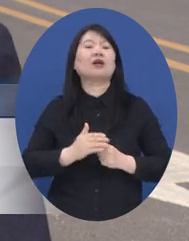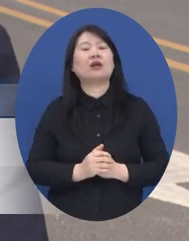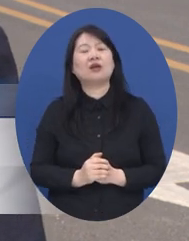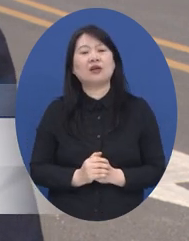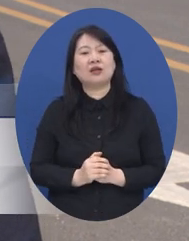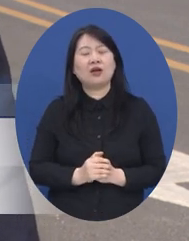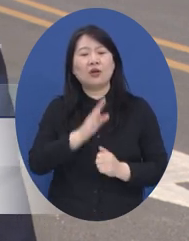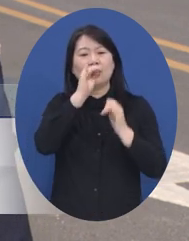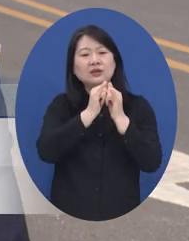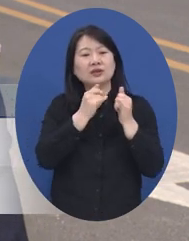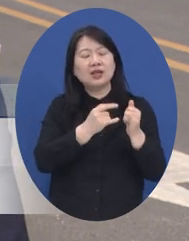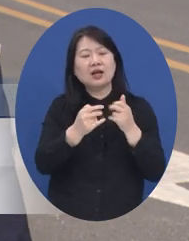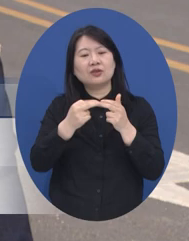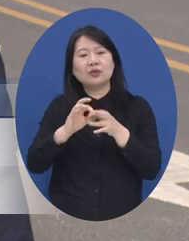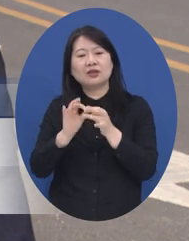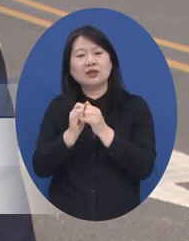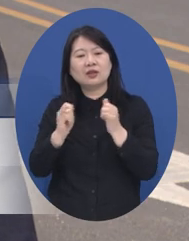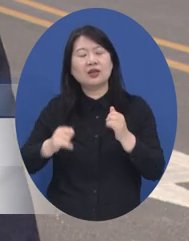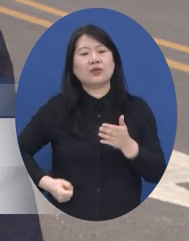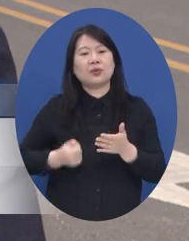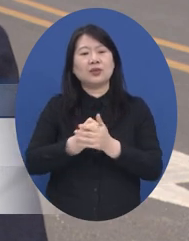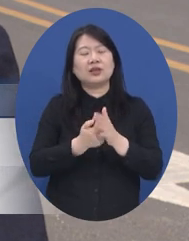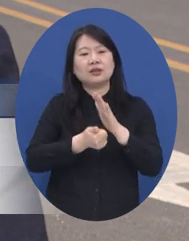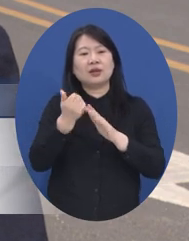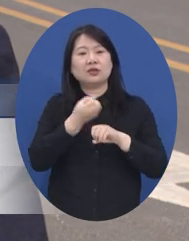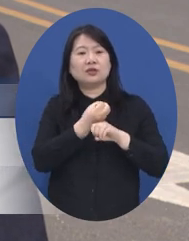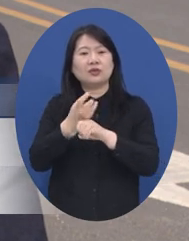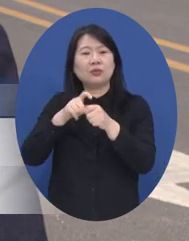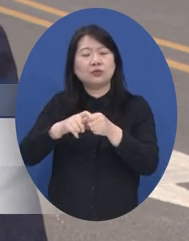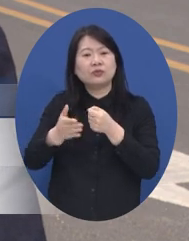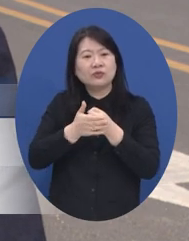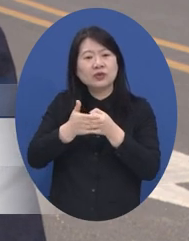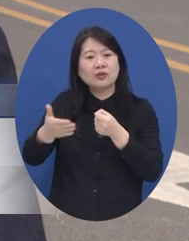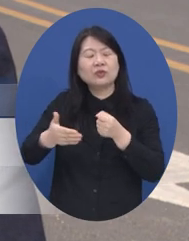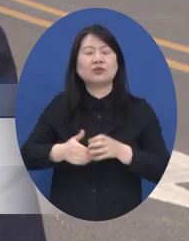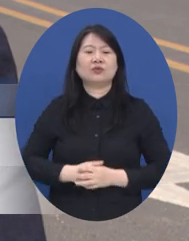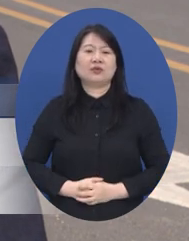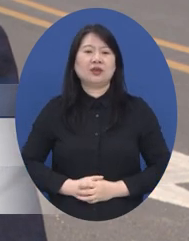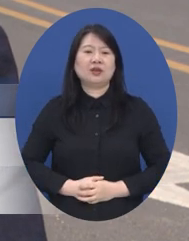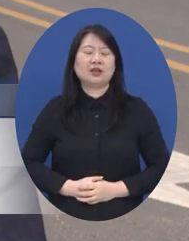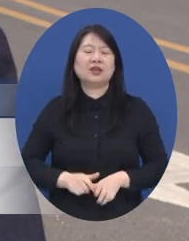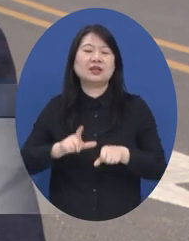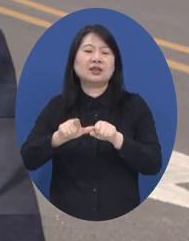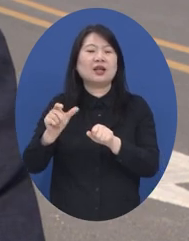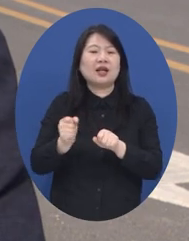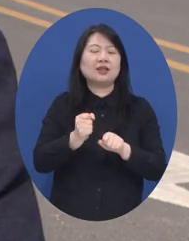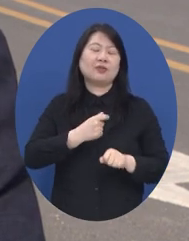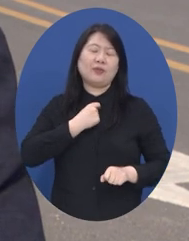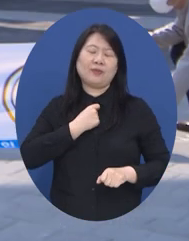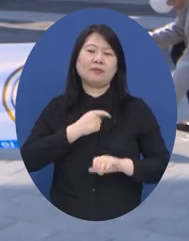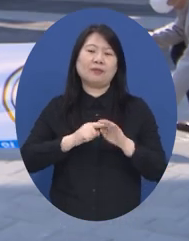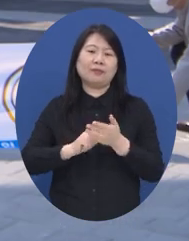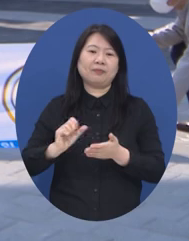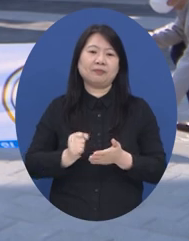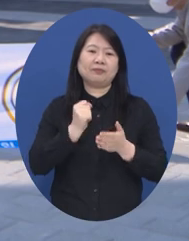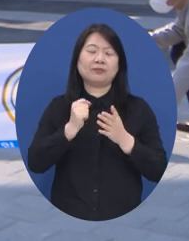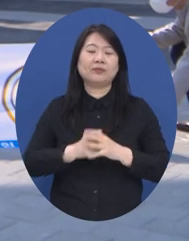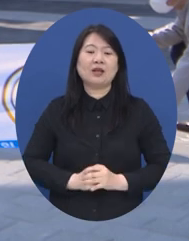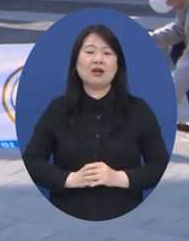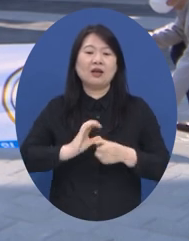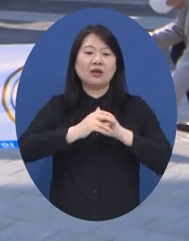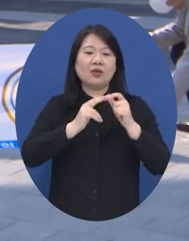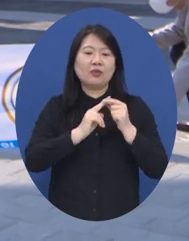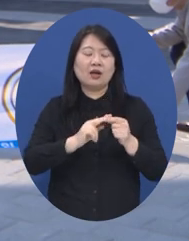의료진과 환자들께 용기와 희망을 줄 수 있는 그런 계기가 되었으면 좋겠습니다.